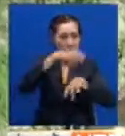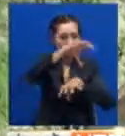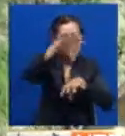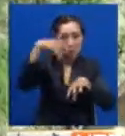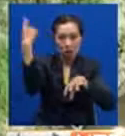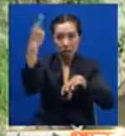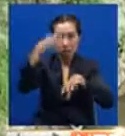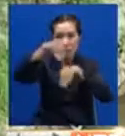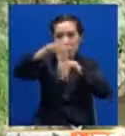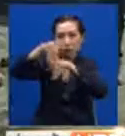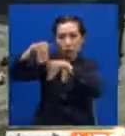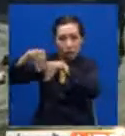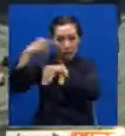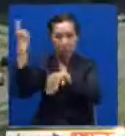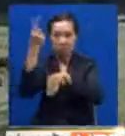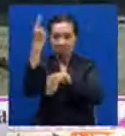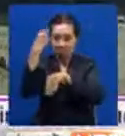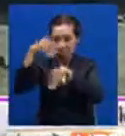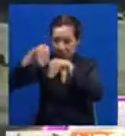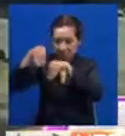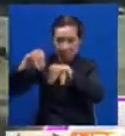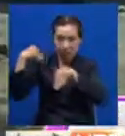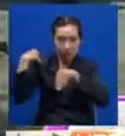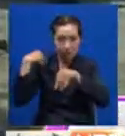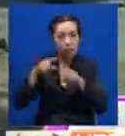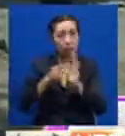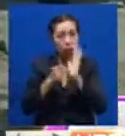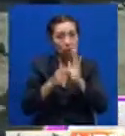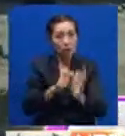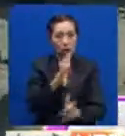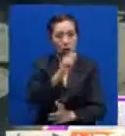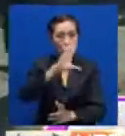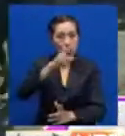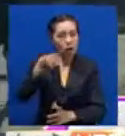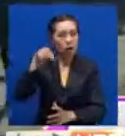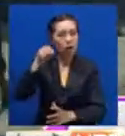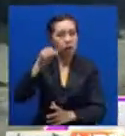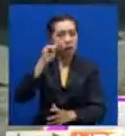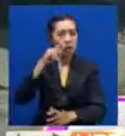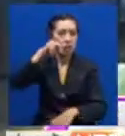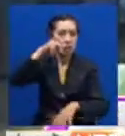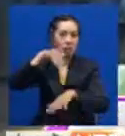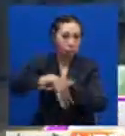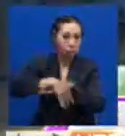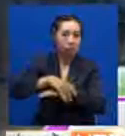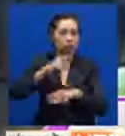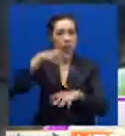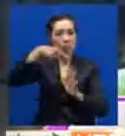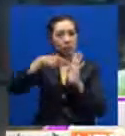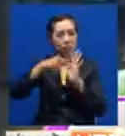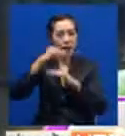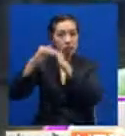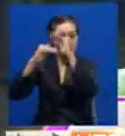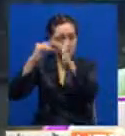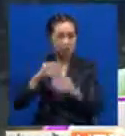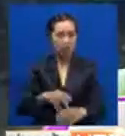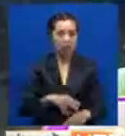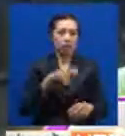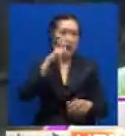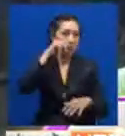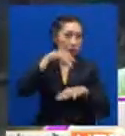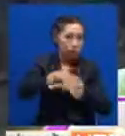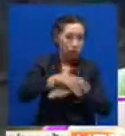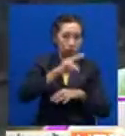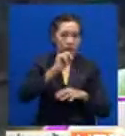อยู่บริเวณใกล้เคียงกันอีกด้วยทางอุทยานแห่งชาติน้ำตกพาเจริญน้ำตกนางครวญน้ำตกธารารักษ์แล้วก็